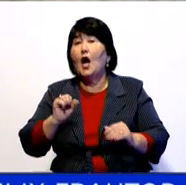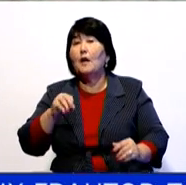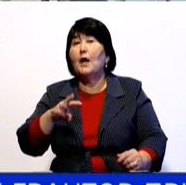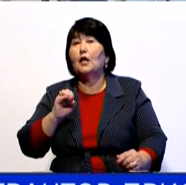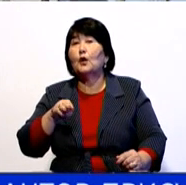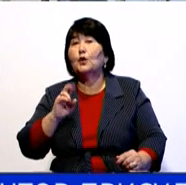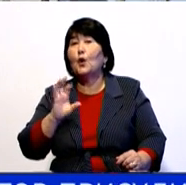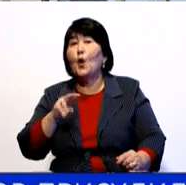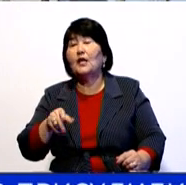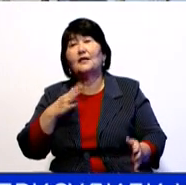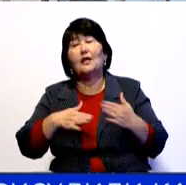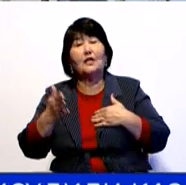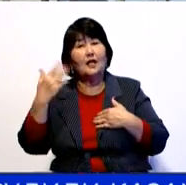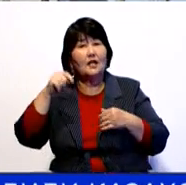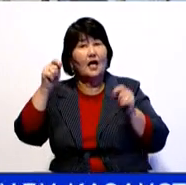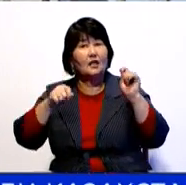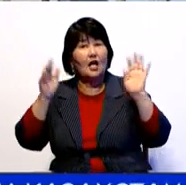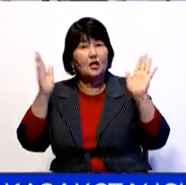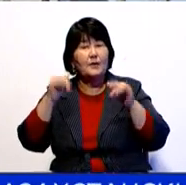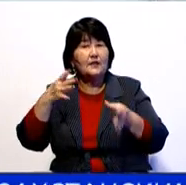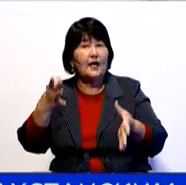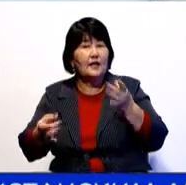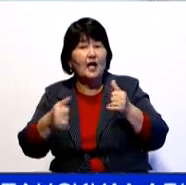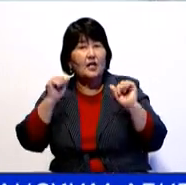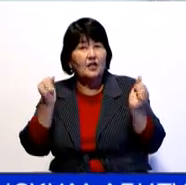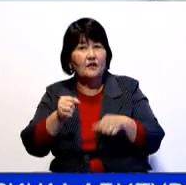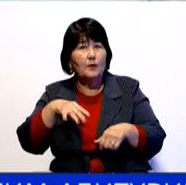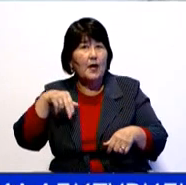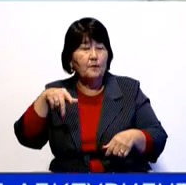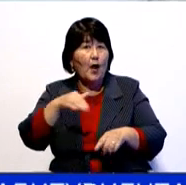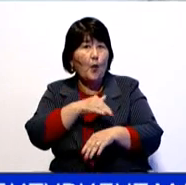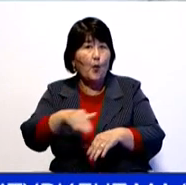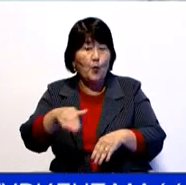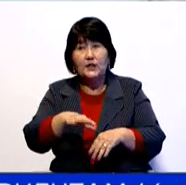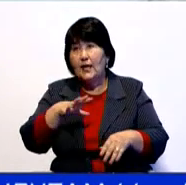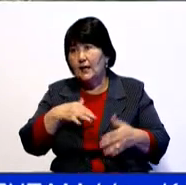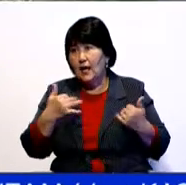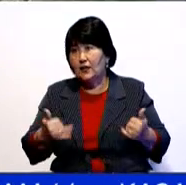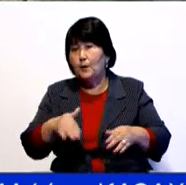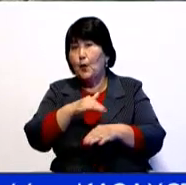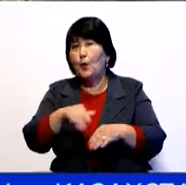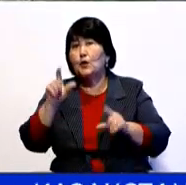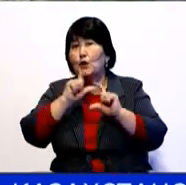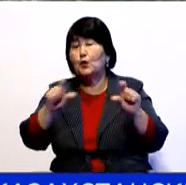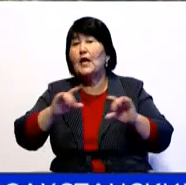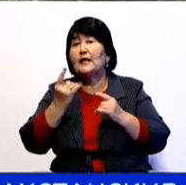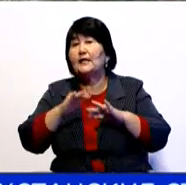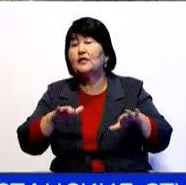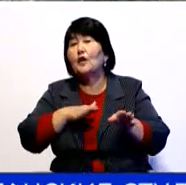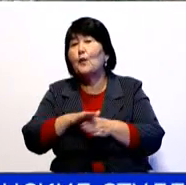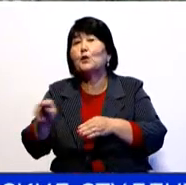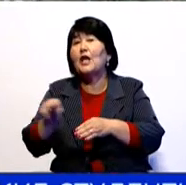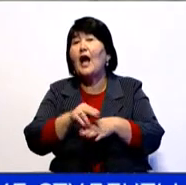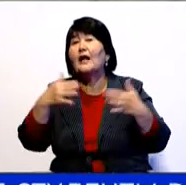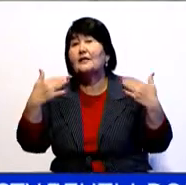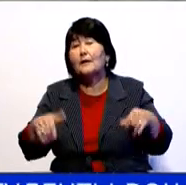не нарадуются. Раньше при дождливой погоде из-за слякоти невозможно было пройти по улицам. Теперь улицы в школу, детсад полностью